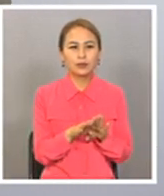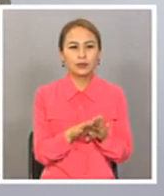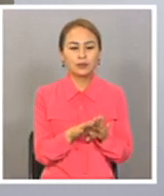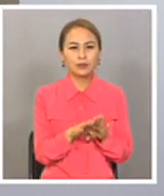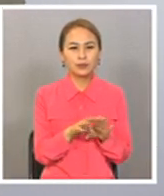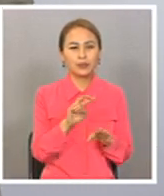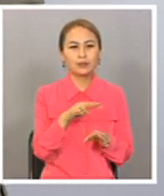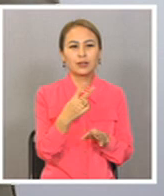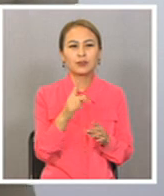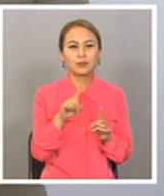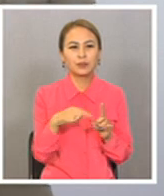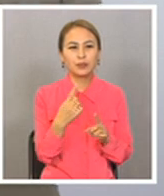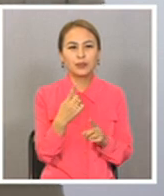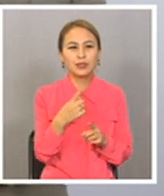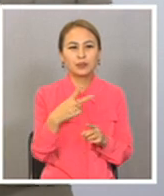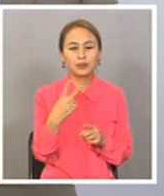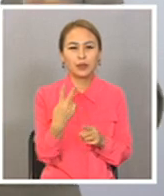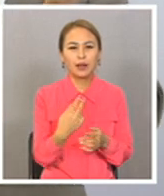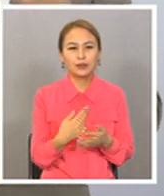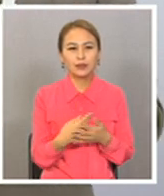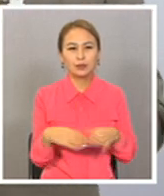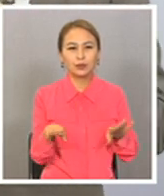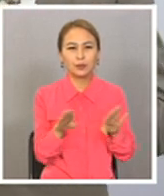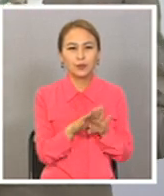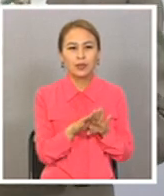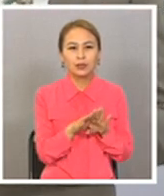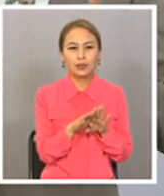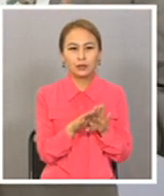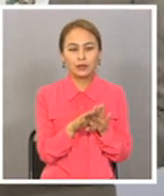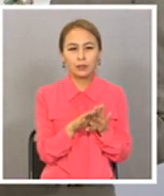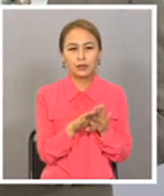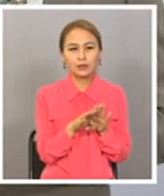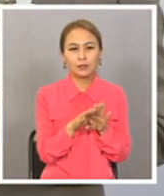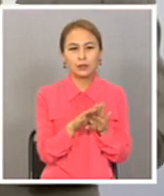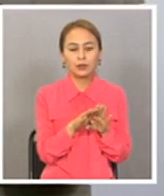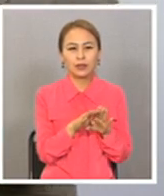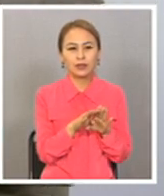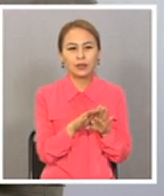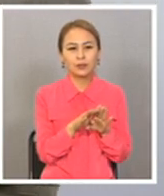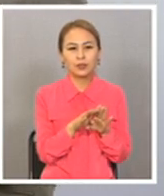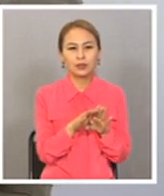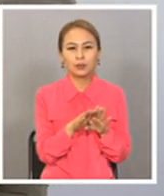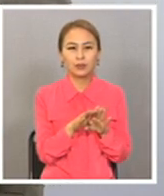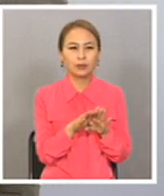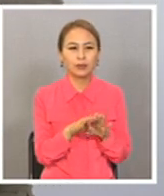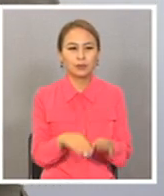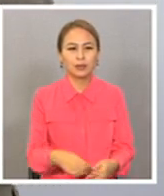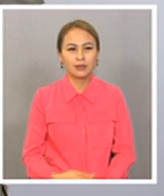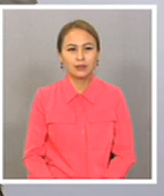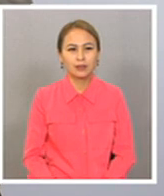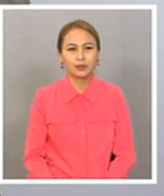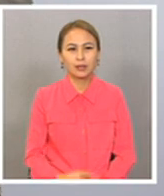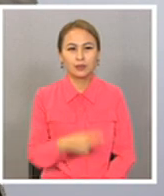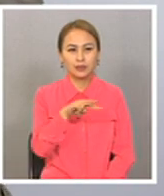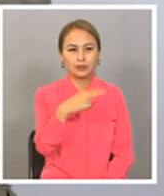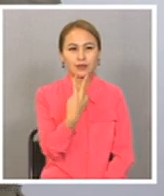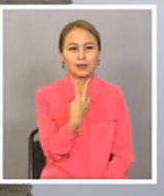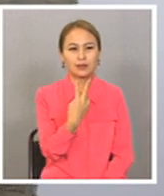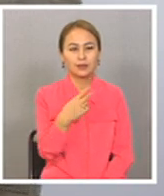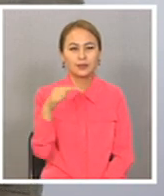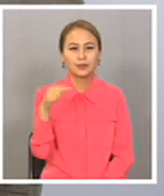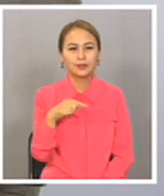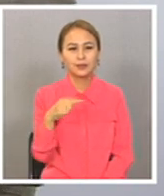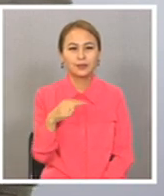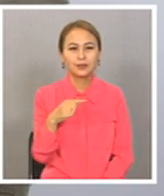кейін 3 цифр тұр, және 1000 деген санның да 3 нөлі бар. Сондықтан бүтін бөлігі 22-ге тең